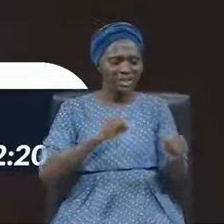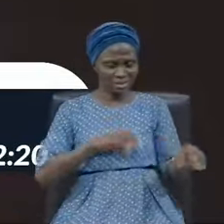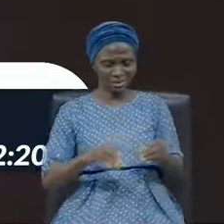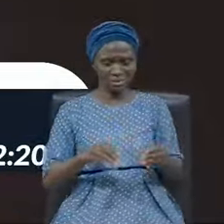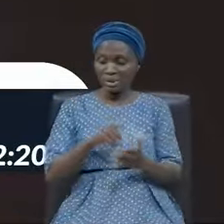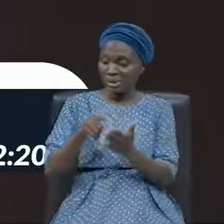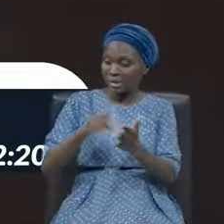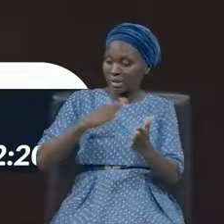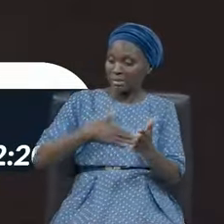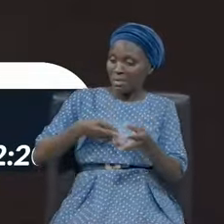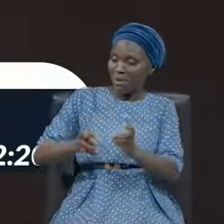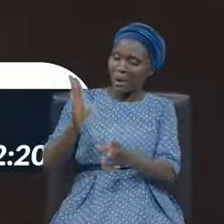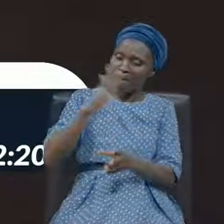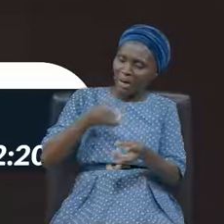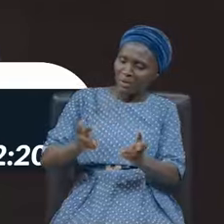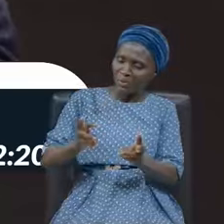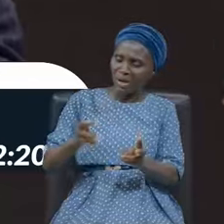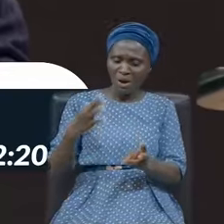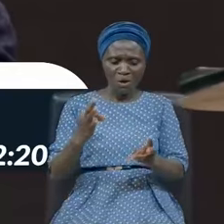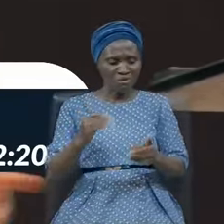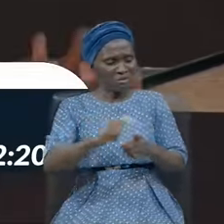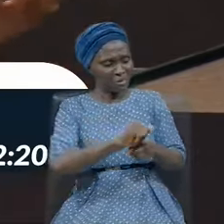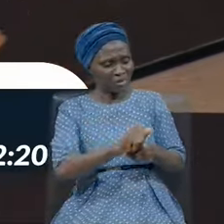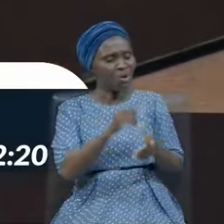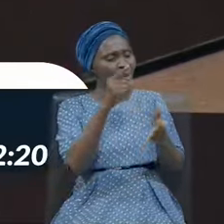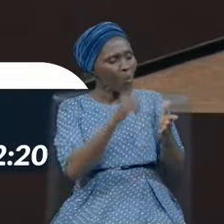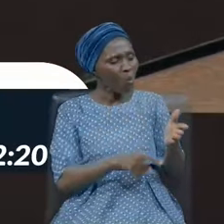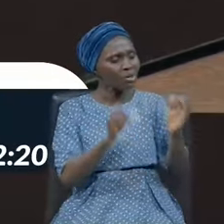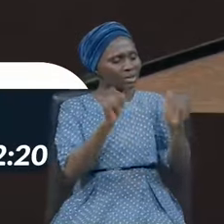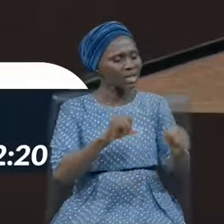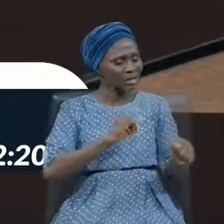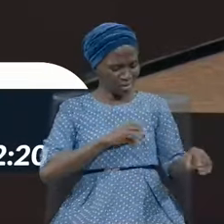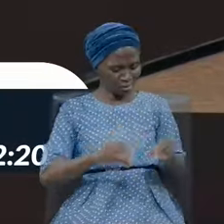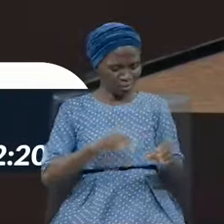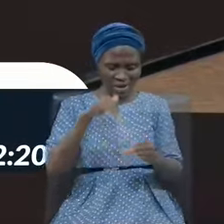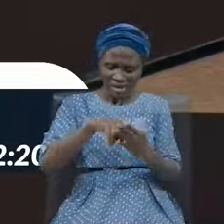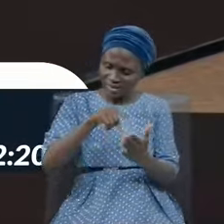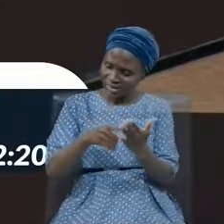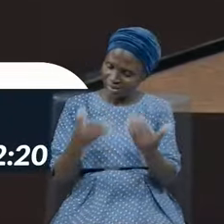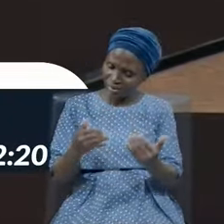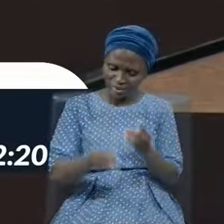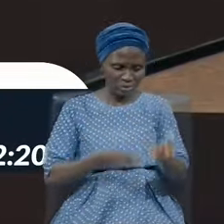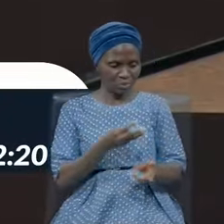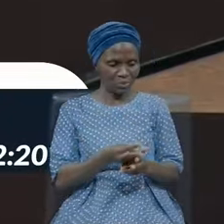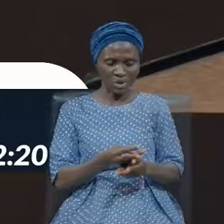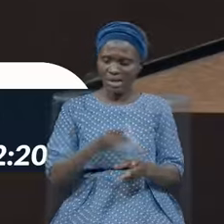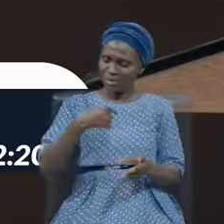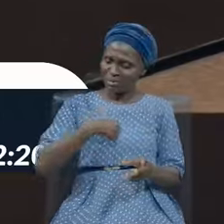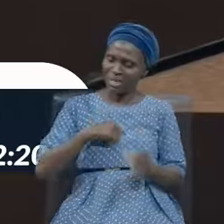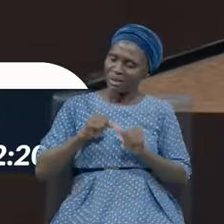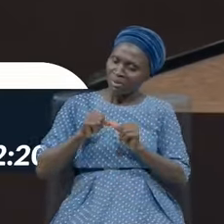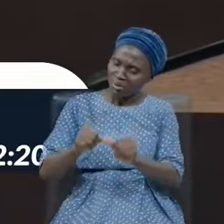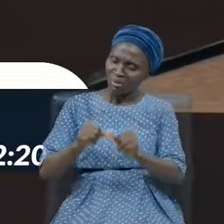là. C'est mauvais, je le sais, mais qu'est-ce que je peux faire dans ce présent siècle? Est-ce que je vais continuer